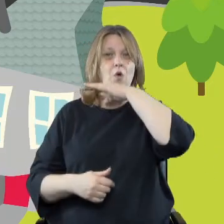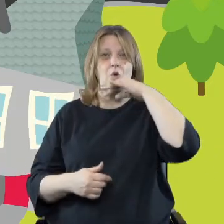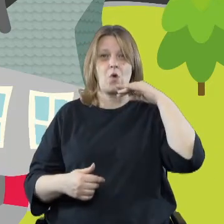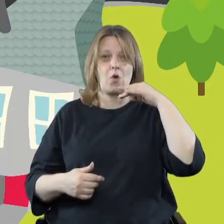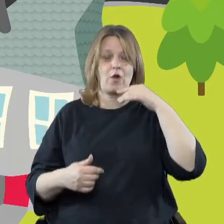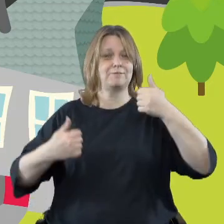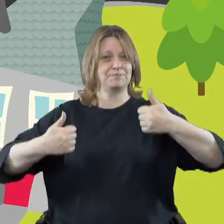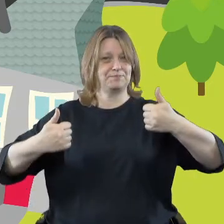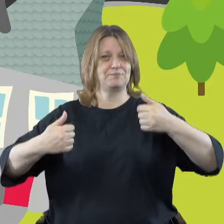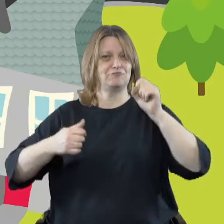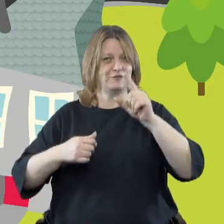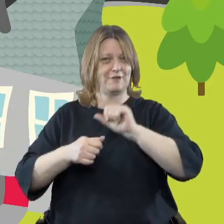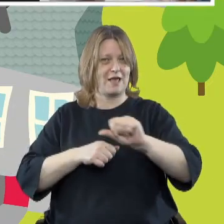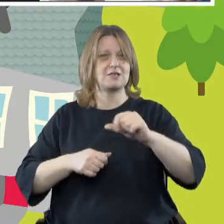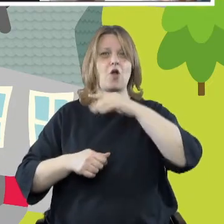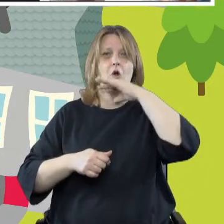do startu dają.